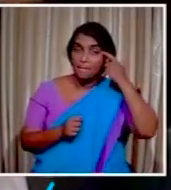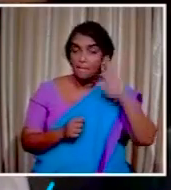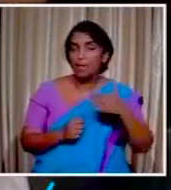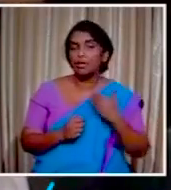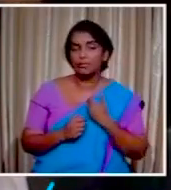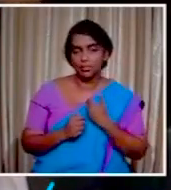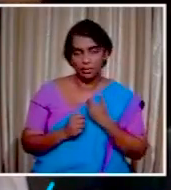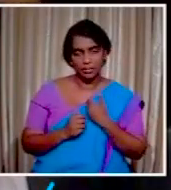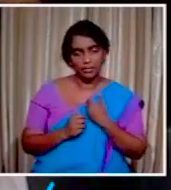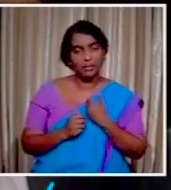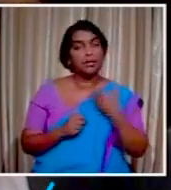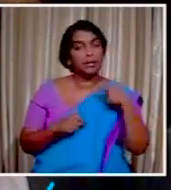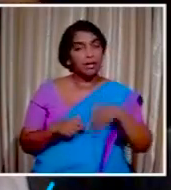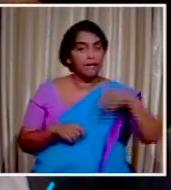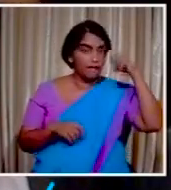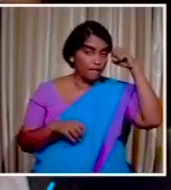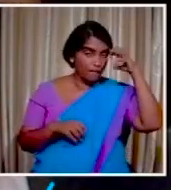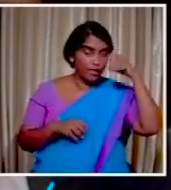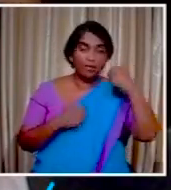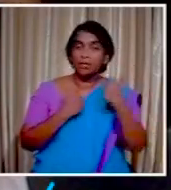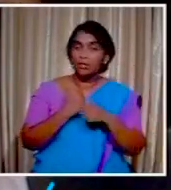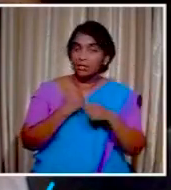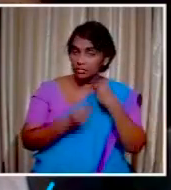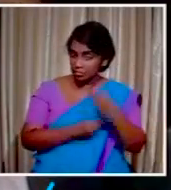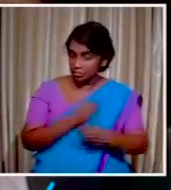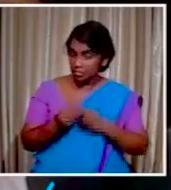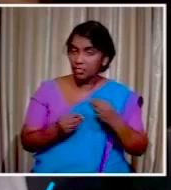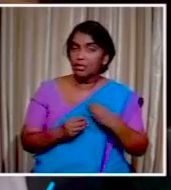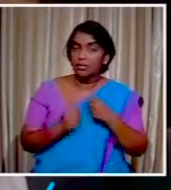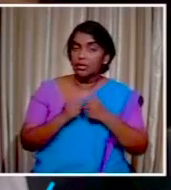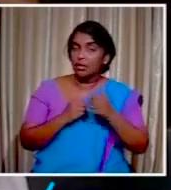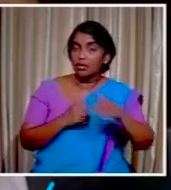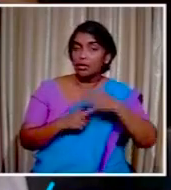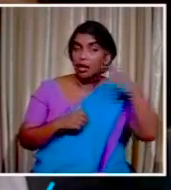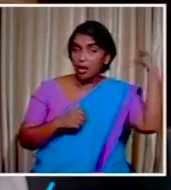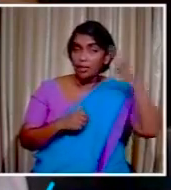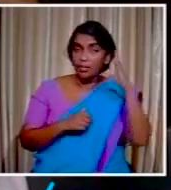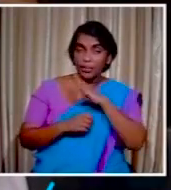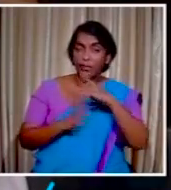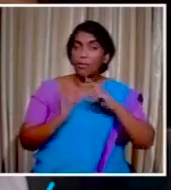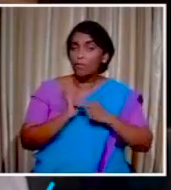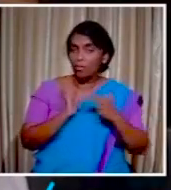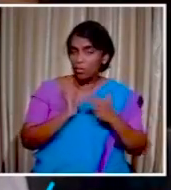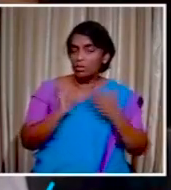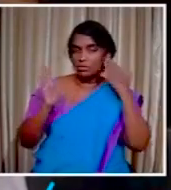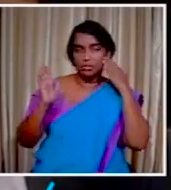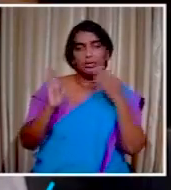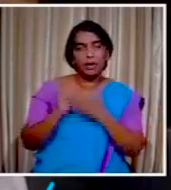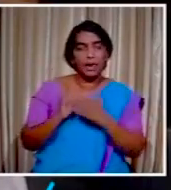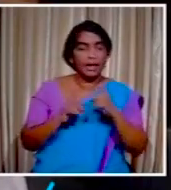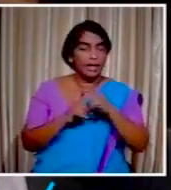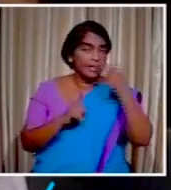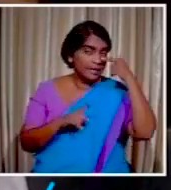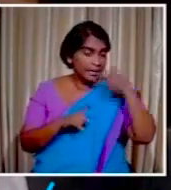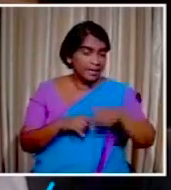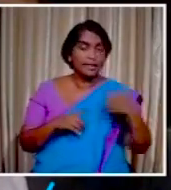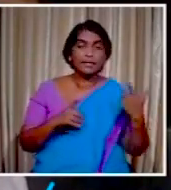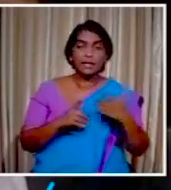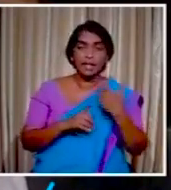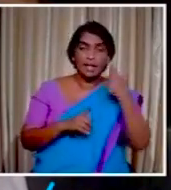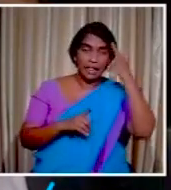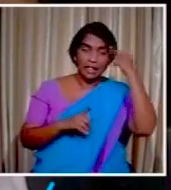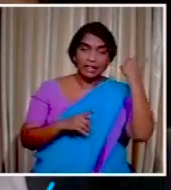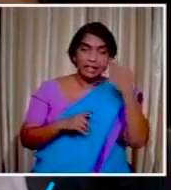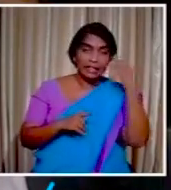වෙන්නේ. අපි විදුලි බලය උත්පාදනය කරන්න අපේ යන්න ඕන පුනර්ජනීය බල ශක්ති ව්‍යාපෘති වලට ඩීසල් වලට එහෙම නැත්නම් දැවිතෙල් වලට